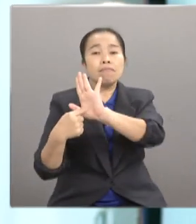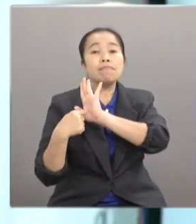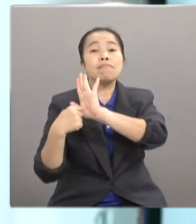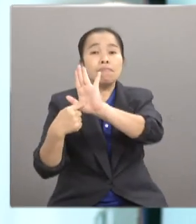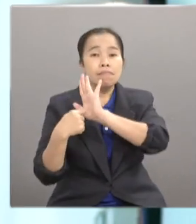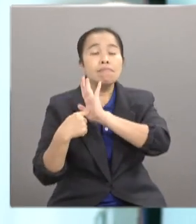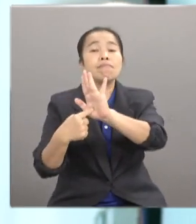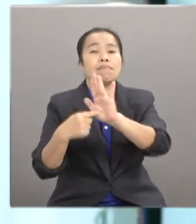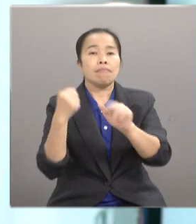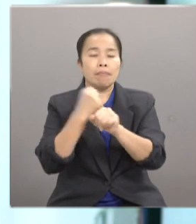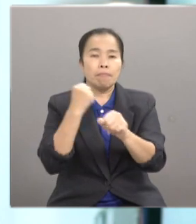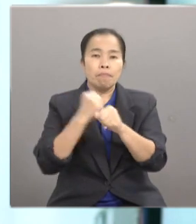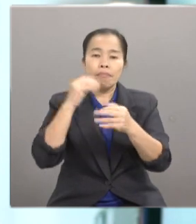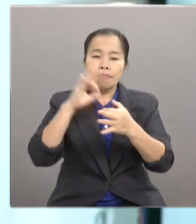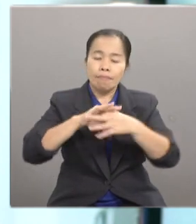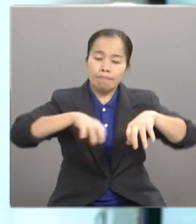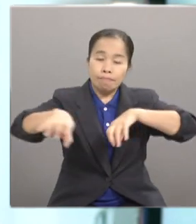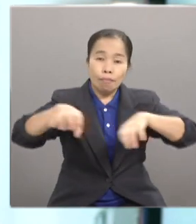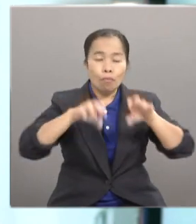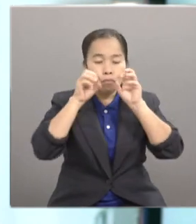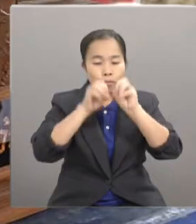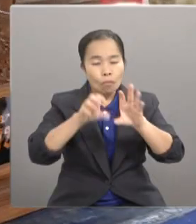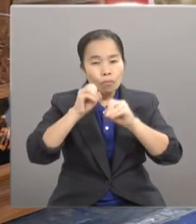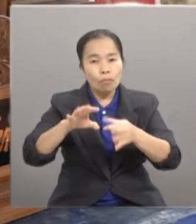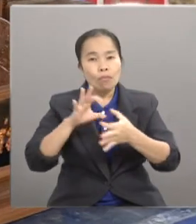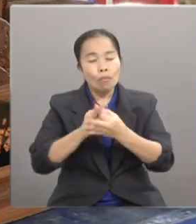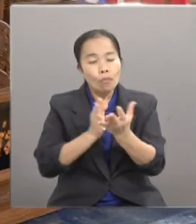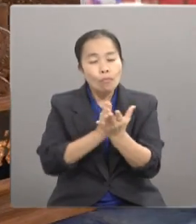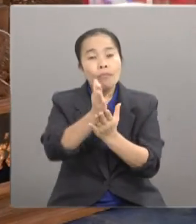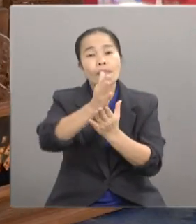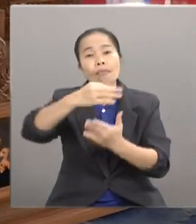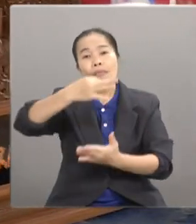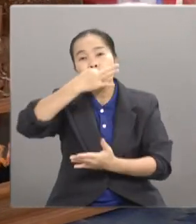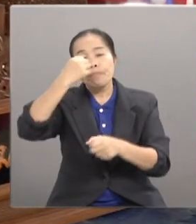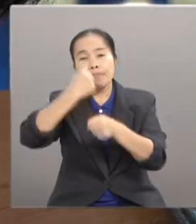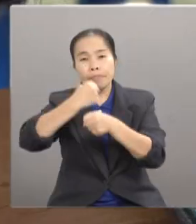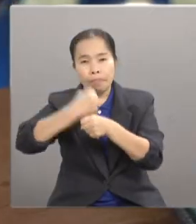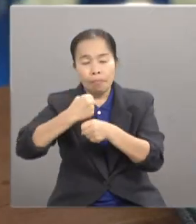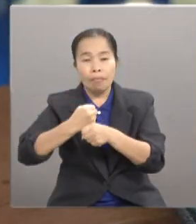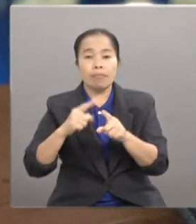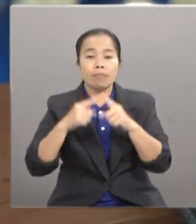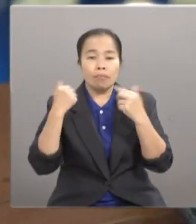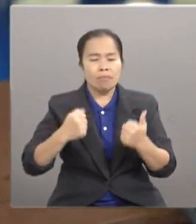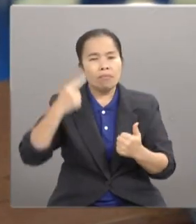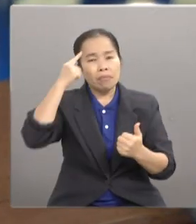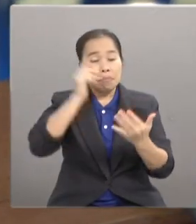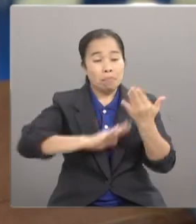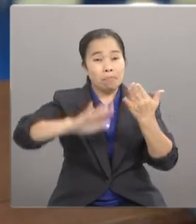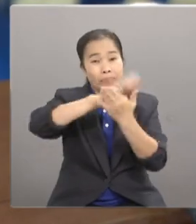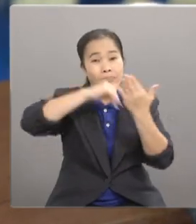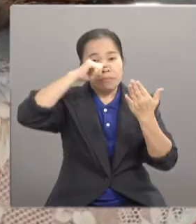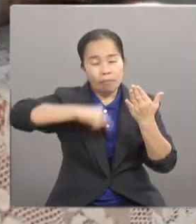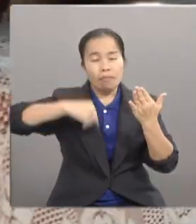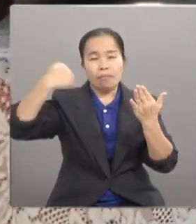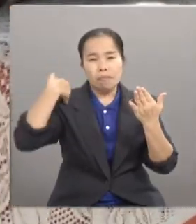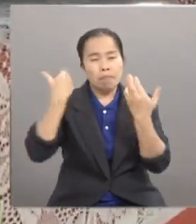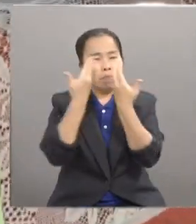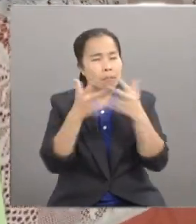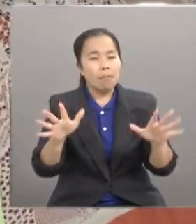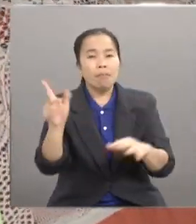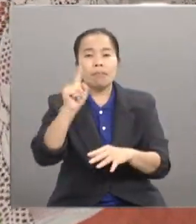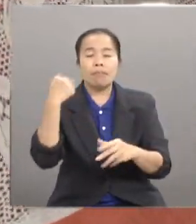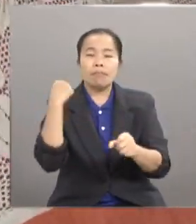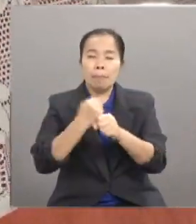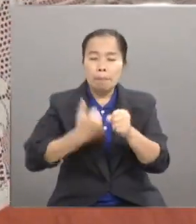ผลงานด้านการจักระเรีนการส่อนด declวชาอาชีพซึผม Viewingนปเทศของเรื่เรองรลงได้ซ่วน